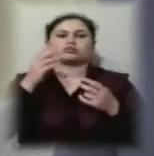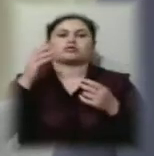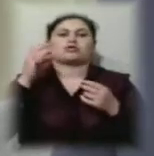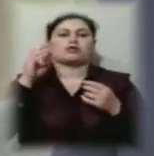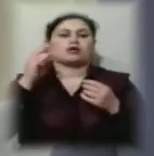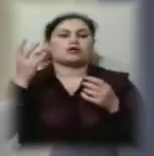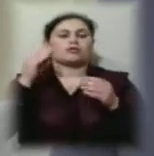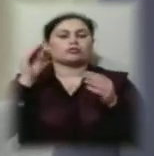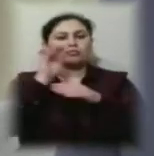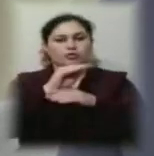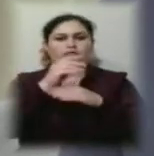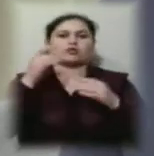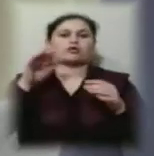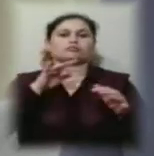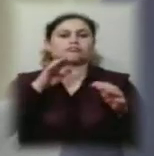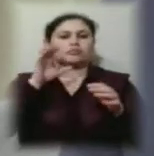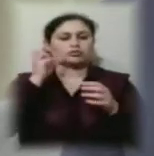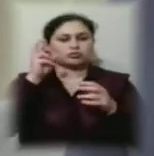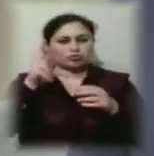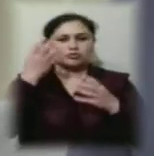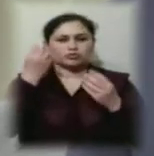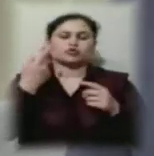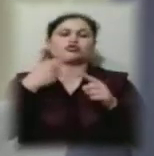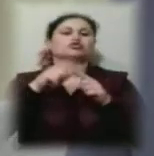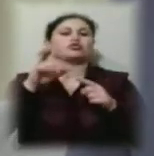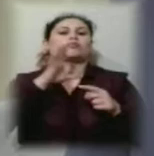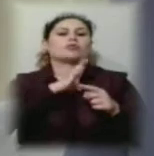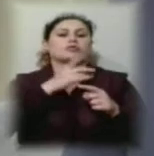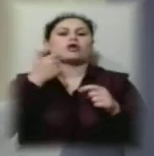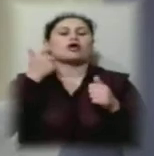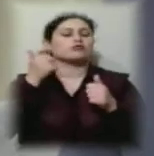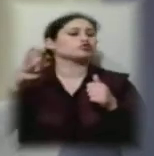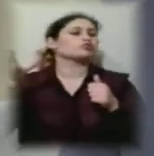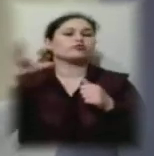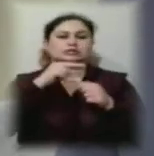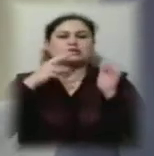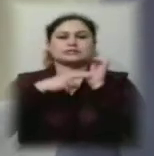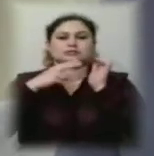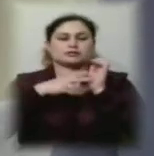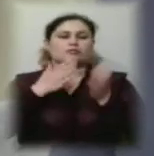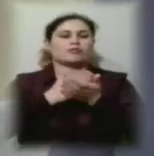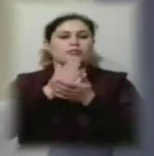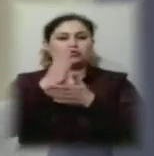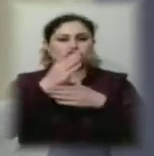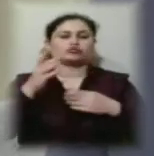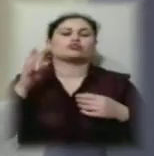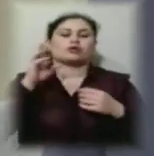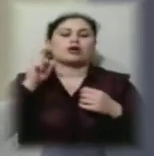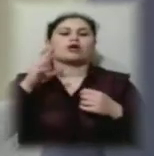складу, для того, аби забезпечити всі 7 існуючих тролейбусних маршрутів, як мінімум 10